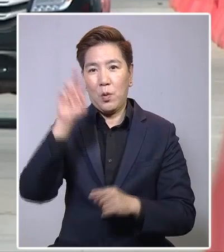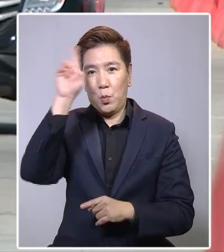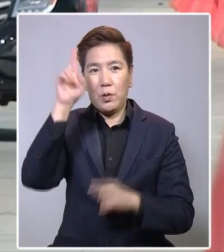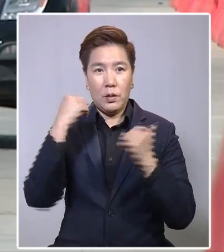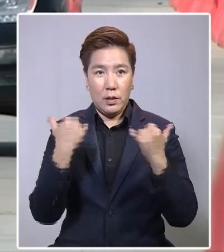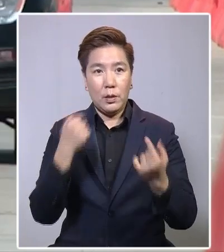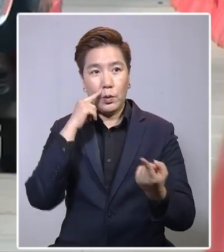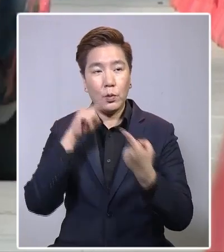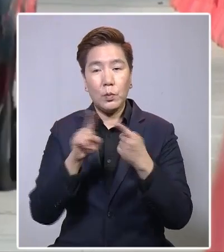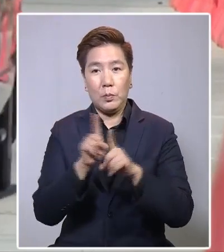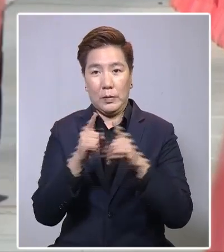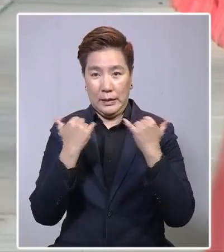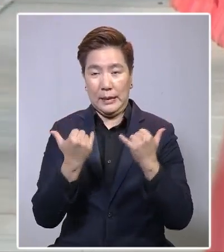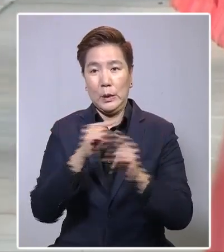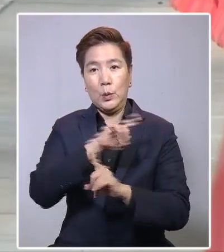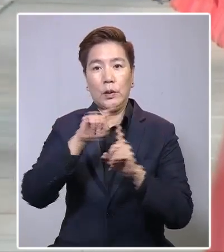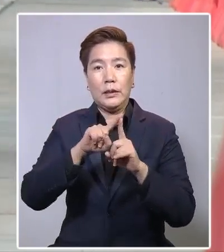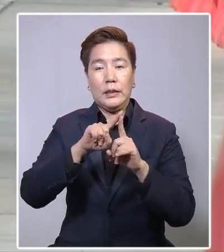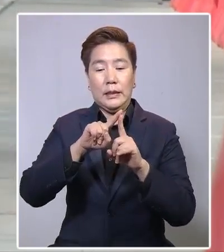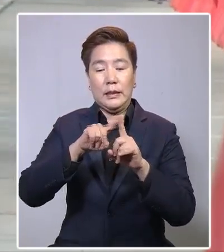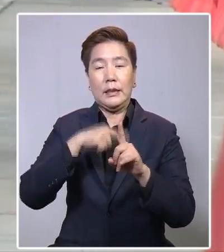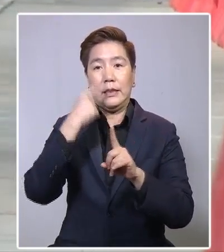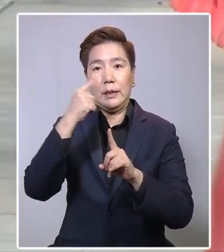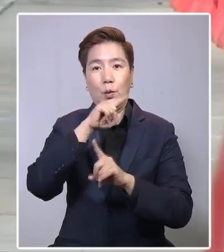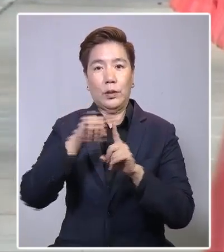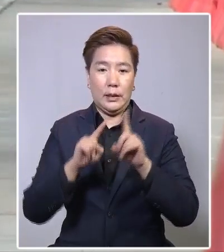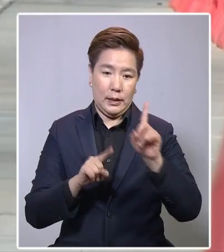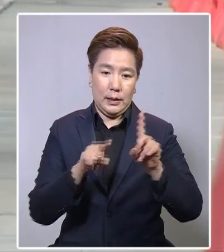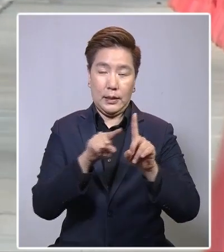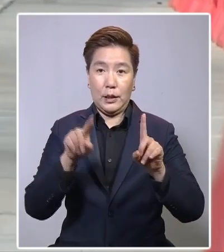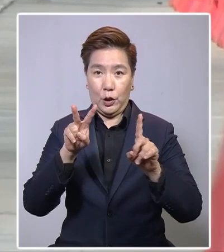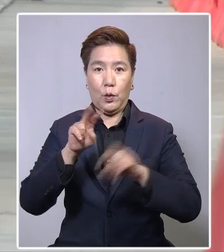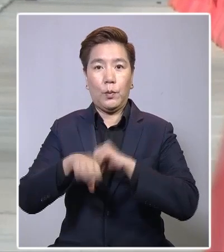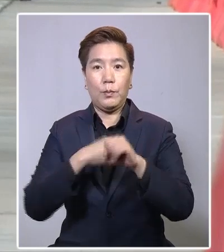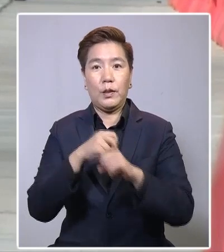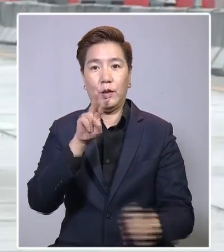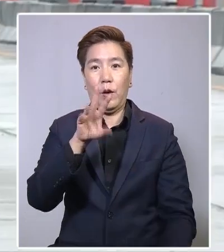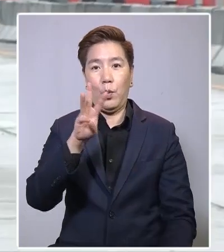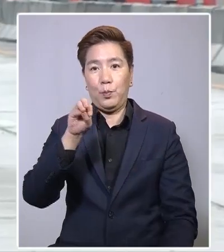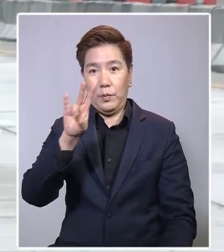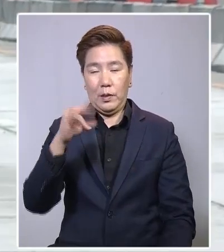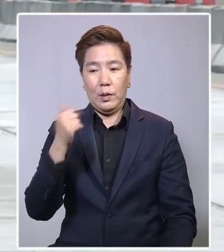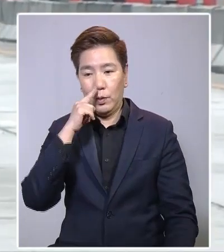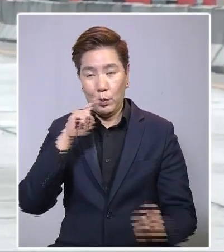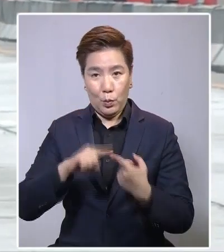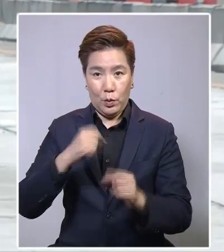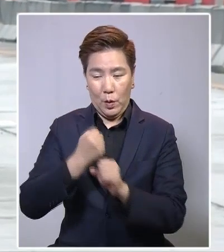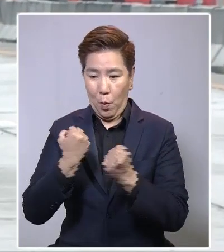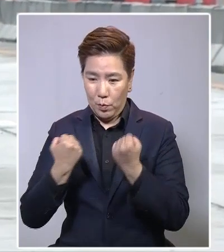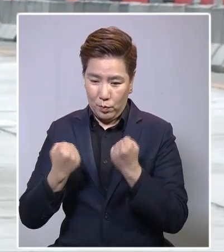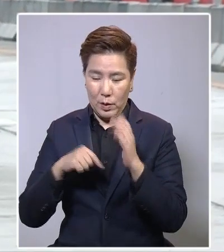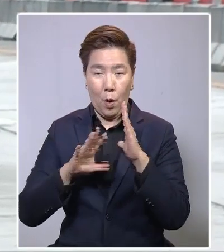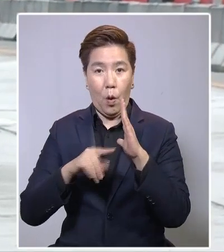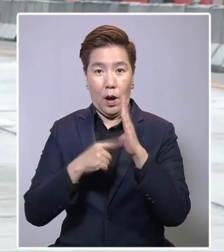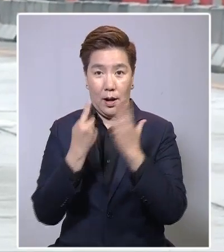วันนะคะและในวันที่1ถึงวันที่2มกราคม2567ก็คาดว่าปริมาณรถที่มาจ